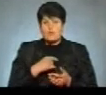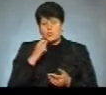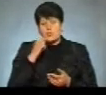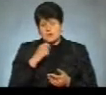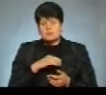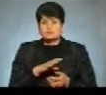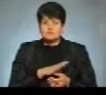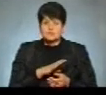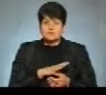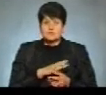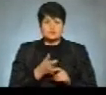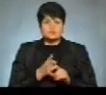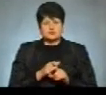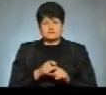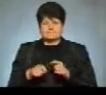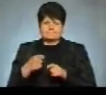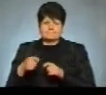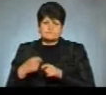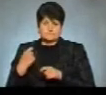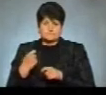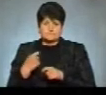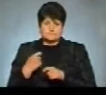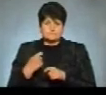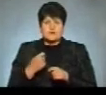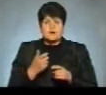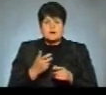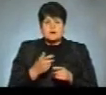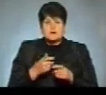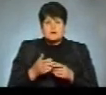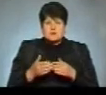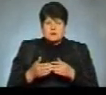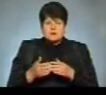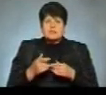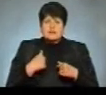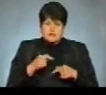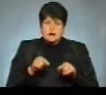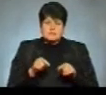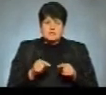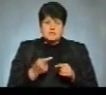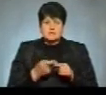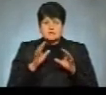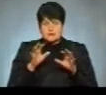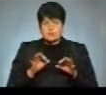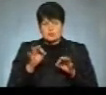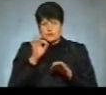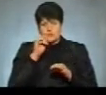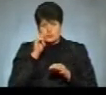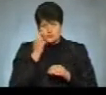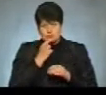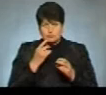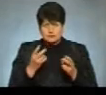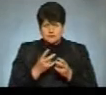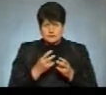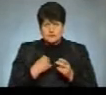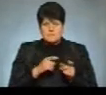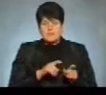дуже пошкодженій системі координат. І на цьому етапі нам, очевидно, закон про українську мову потрібен. Я перейшов